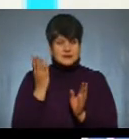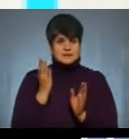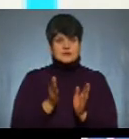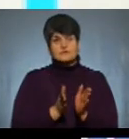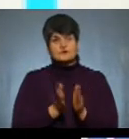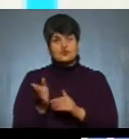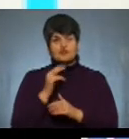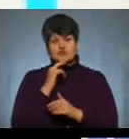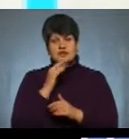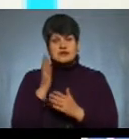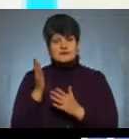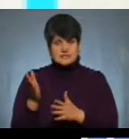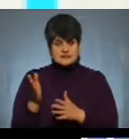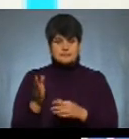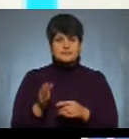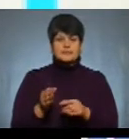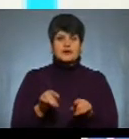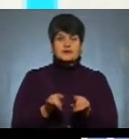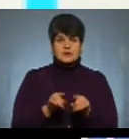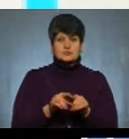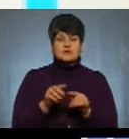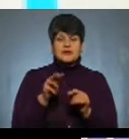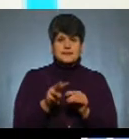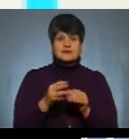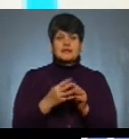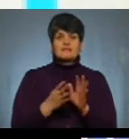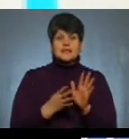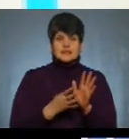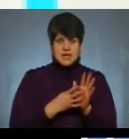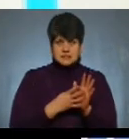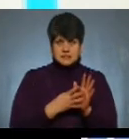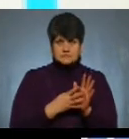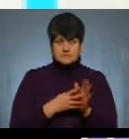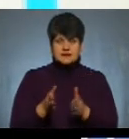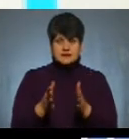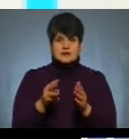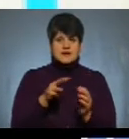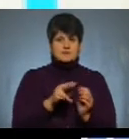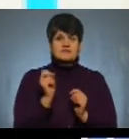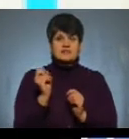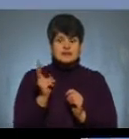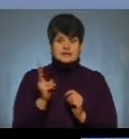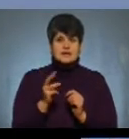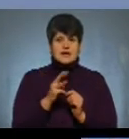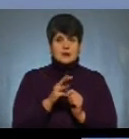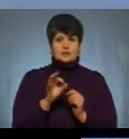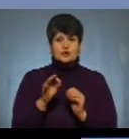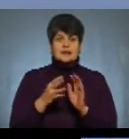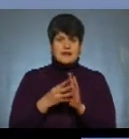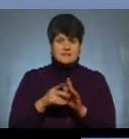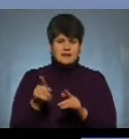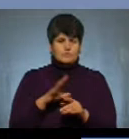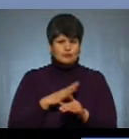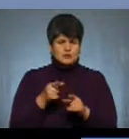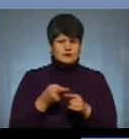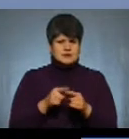і на сторону Чернівців. Тобто теж М19 траса. і М-12. На М-09 це там